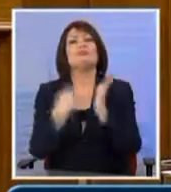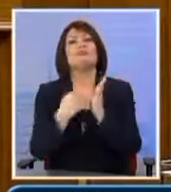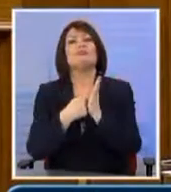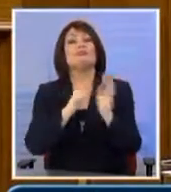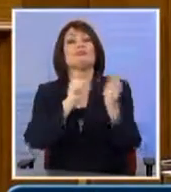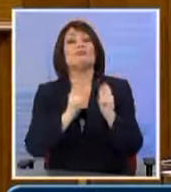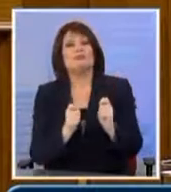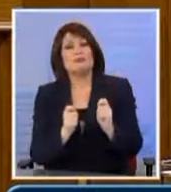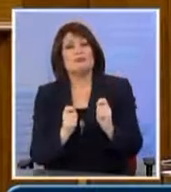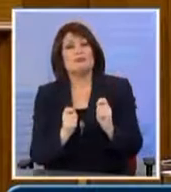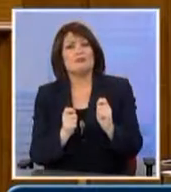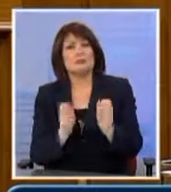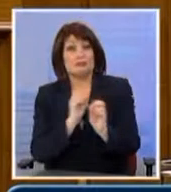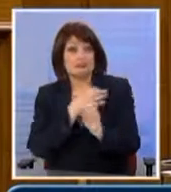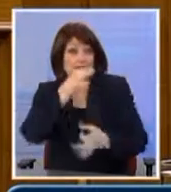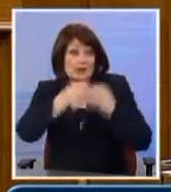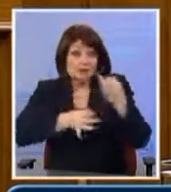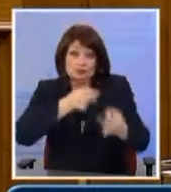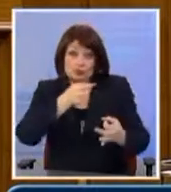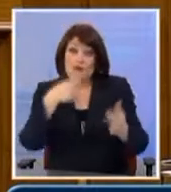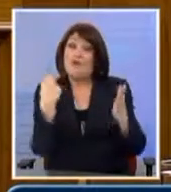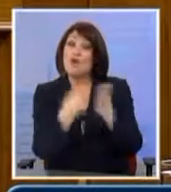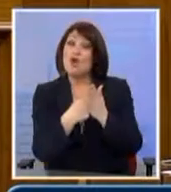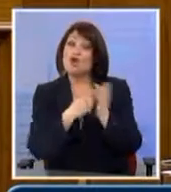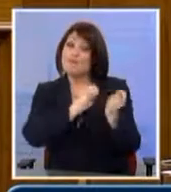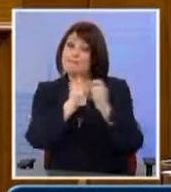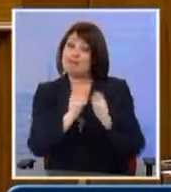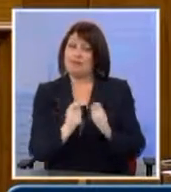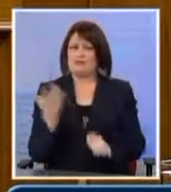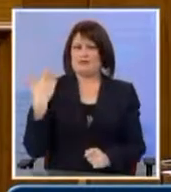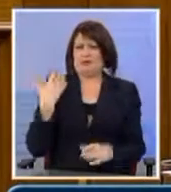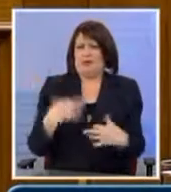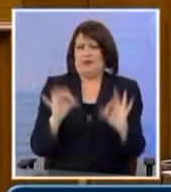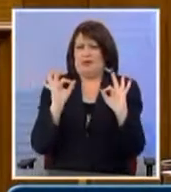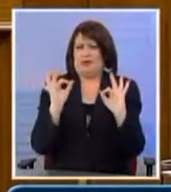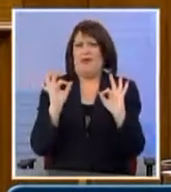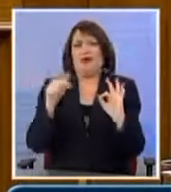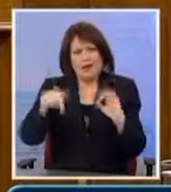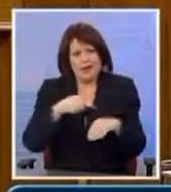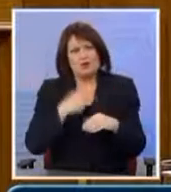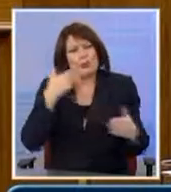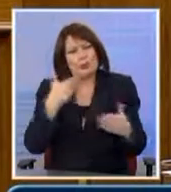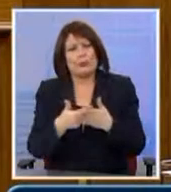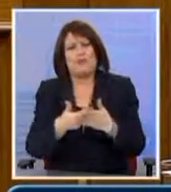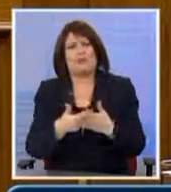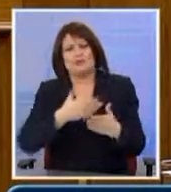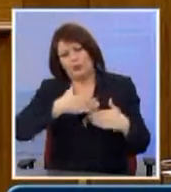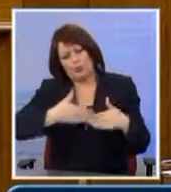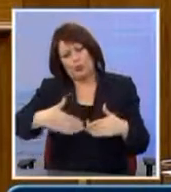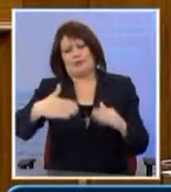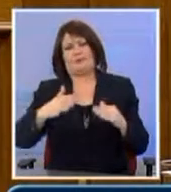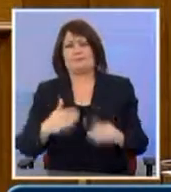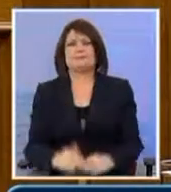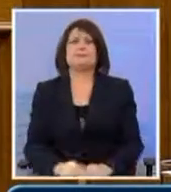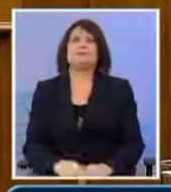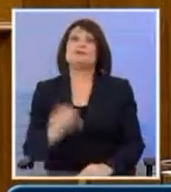μεταρρύθμιση. Να τους ενημερώσω ότι η φορολογική μεταρρύθμιση όχι μόνο έχει ξεκινήσει, αλλά τώρα ολοκληρώνει και τον πρώτο κύκλο της.